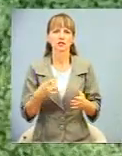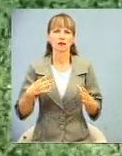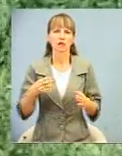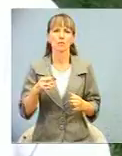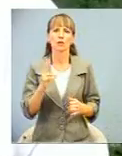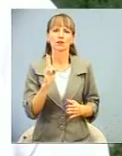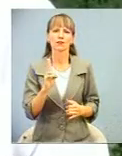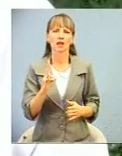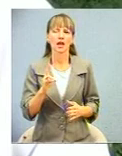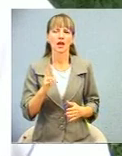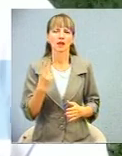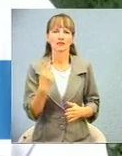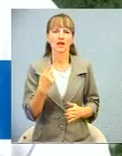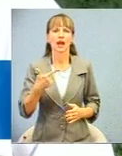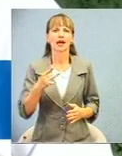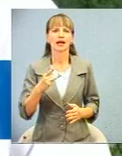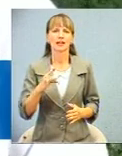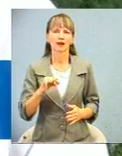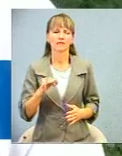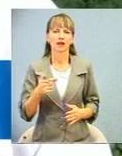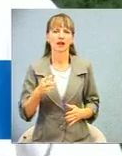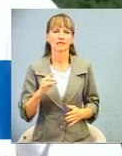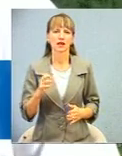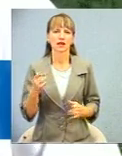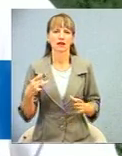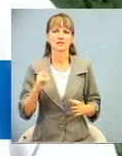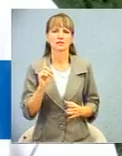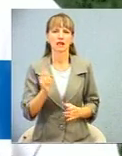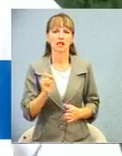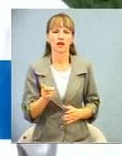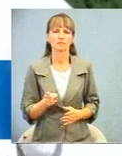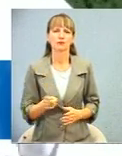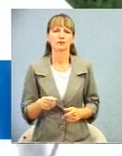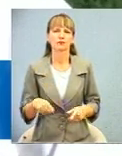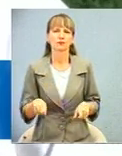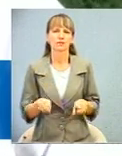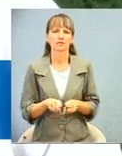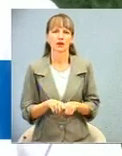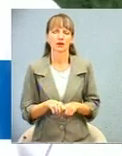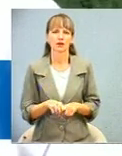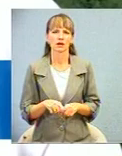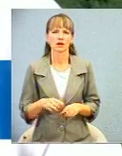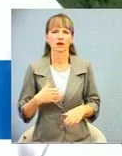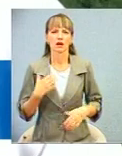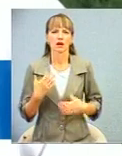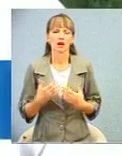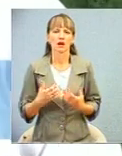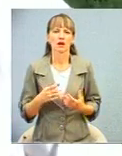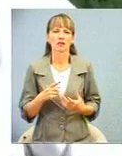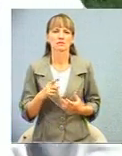гривні кіло. Врожаю майже не лишилося, це всі такі, знаєте, скажімо так, конвульсії врожаю. Тому